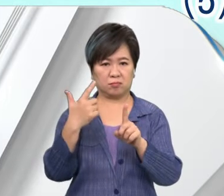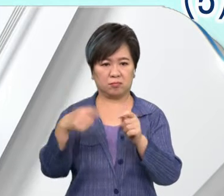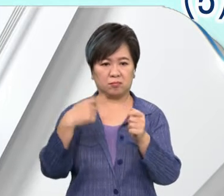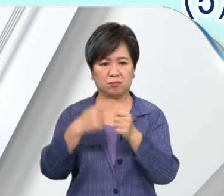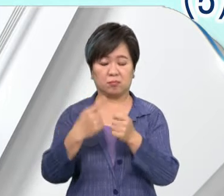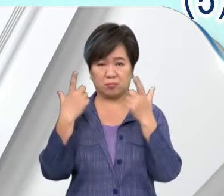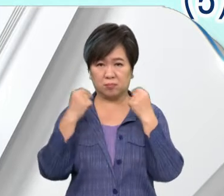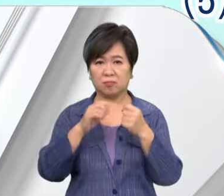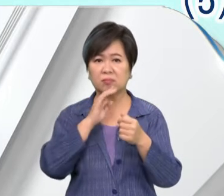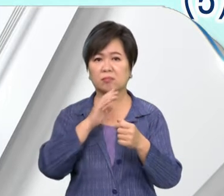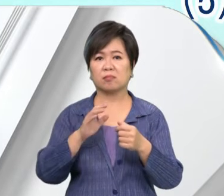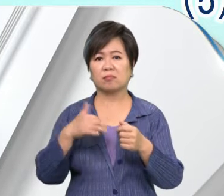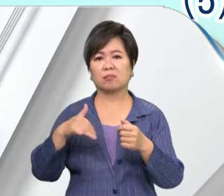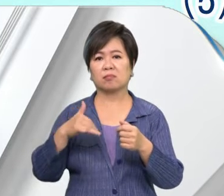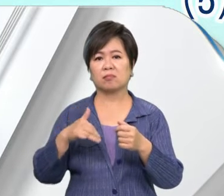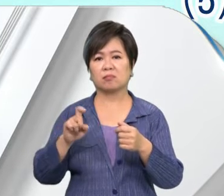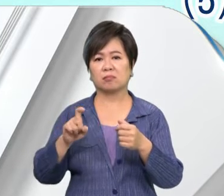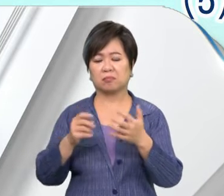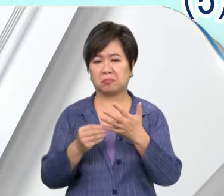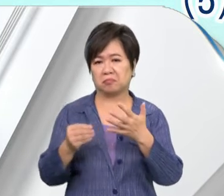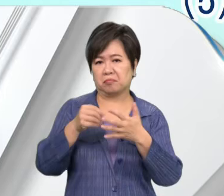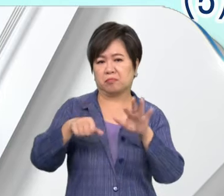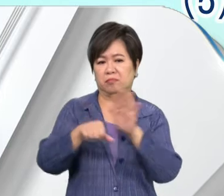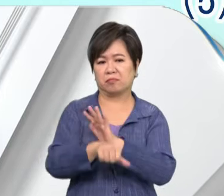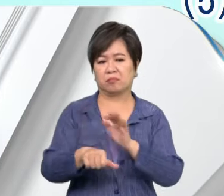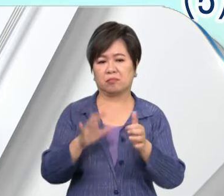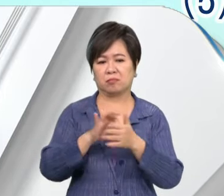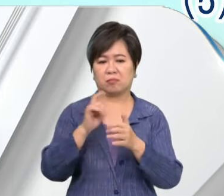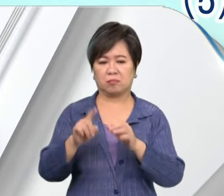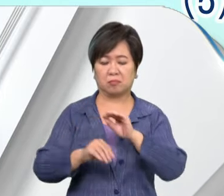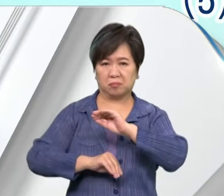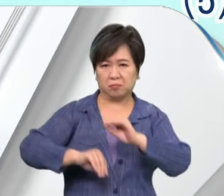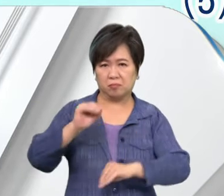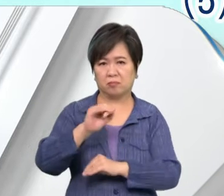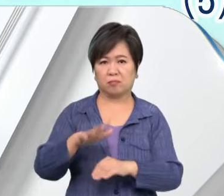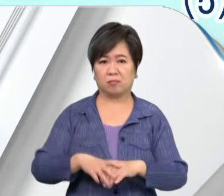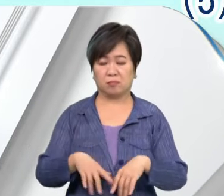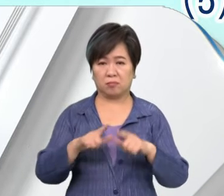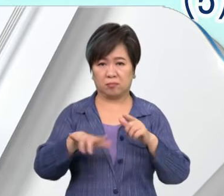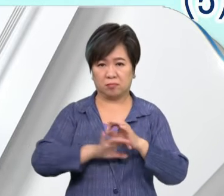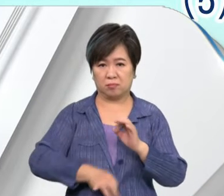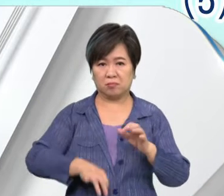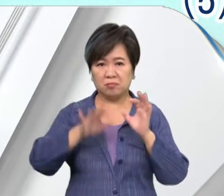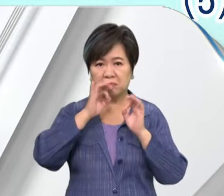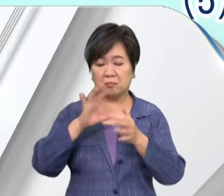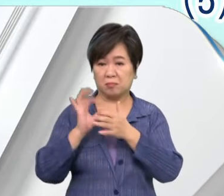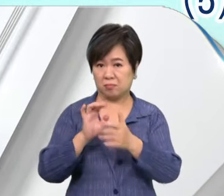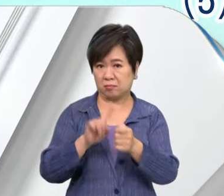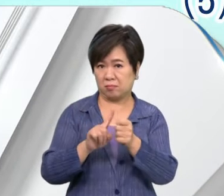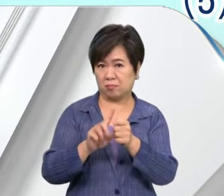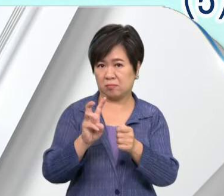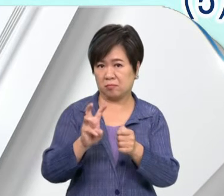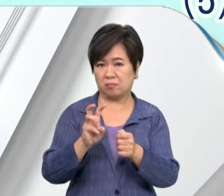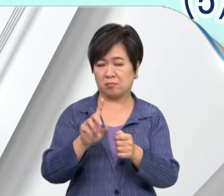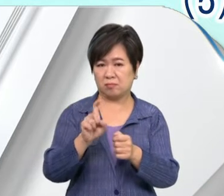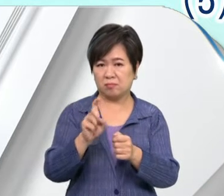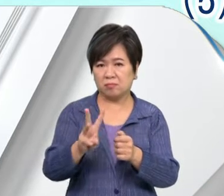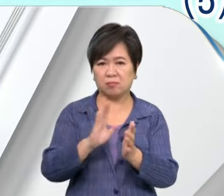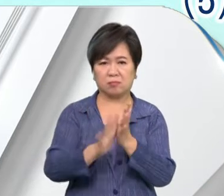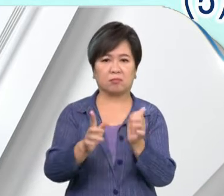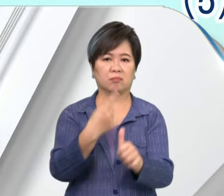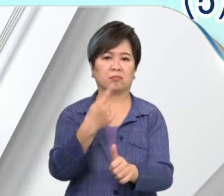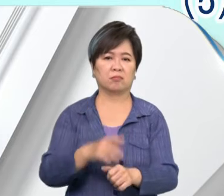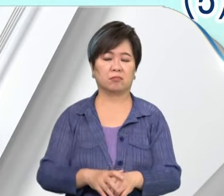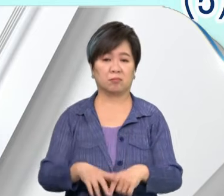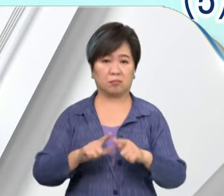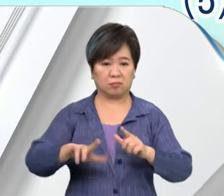11名，逆到前10名；食道癌是独立10名，退到12名；大肠癌是连续13年排名第一。值得注意的是，大